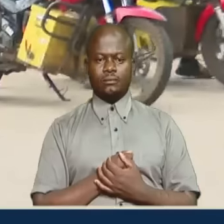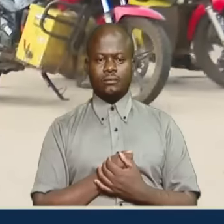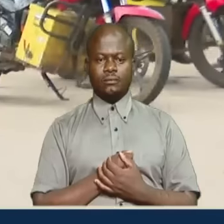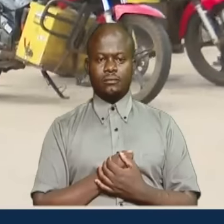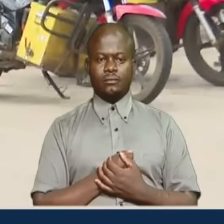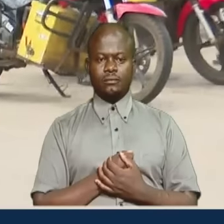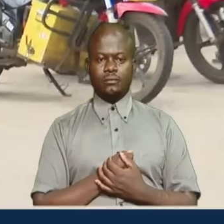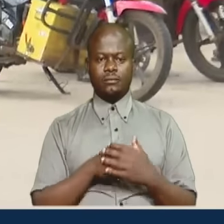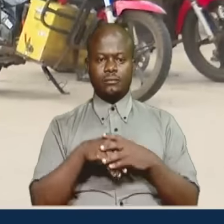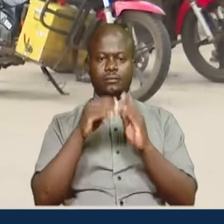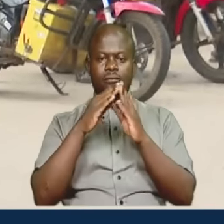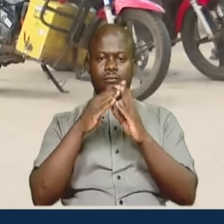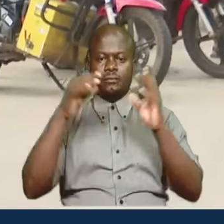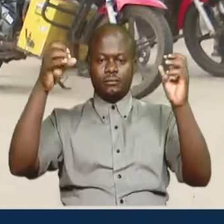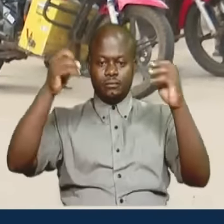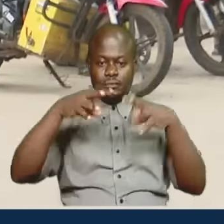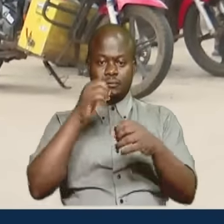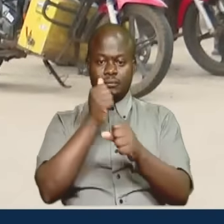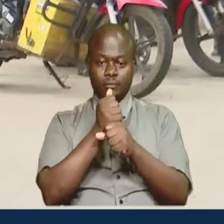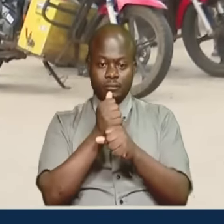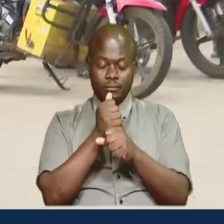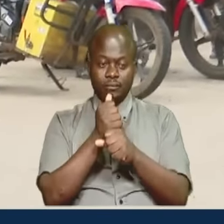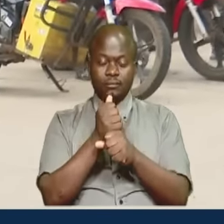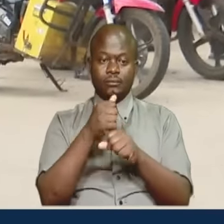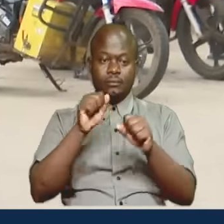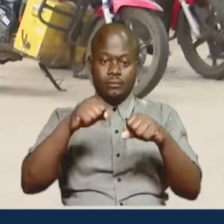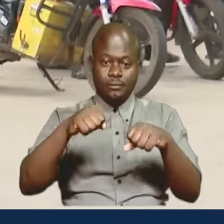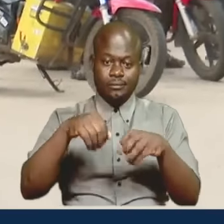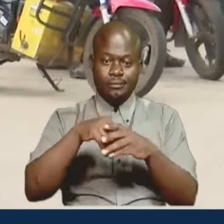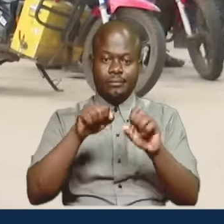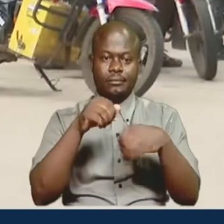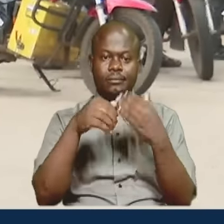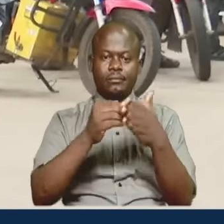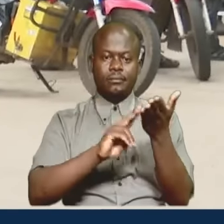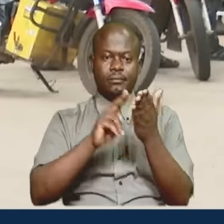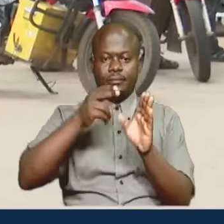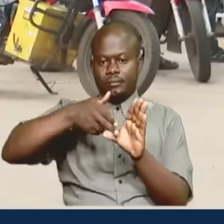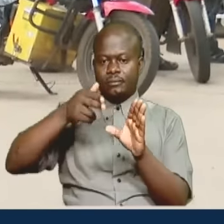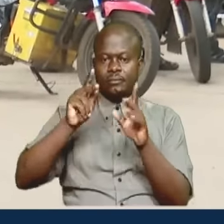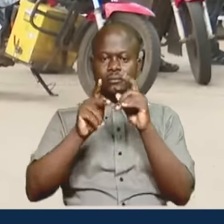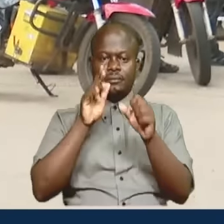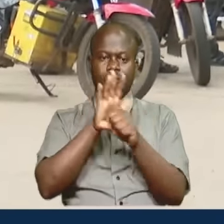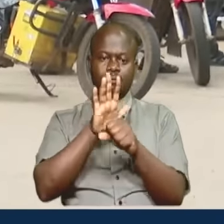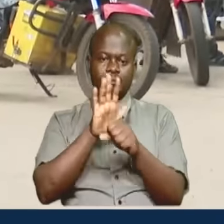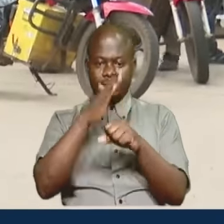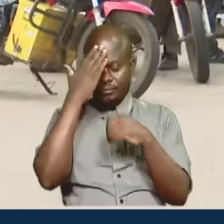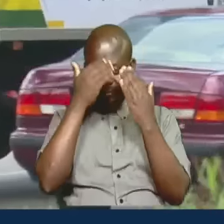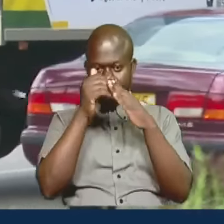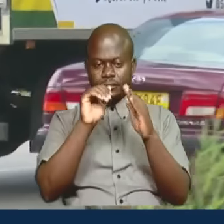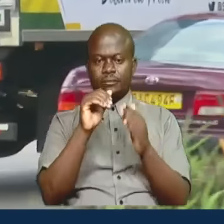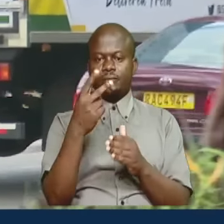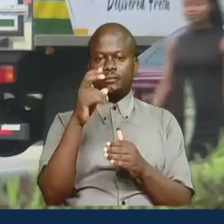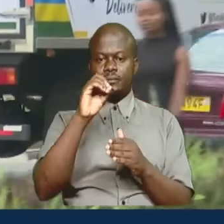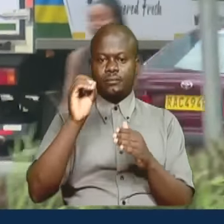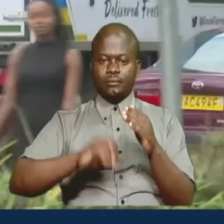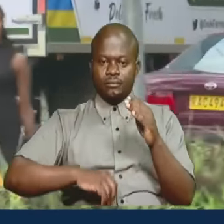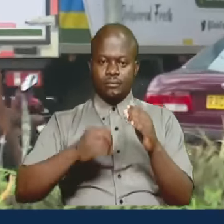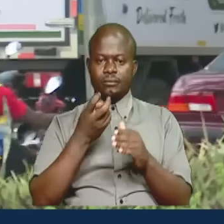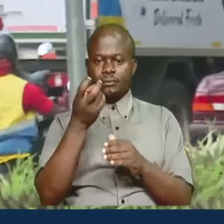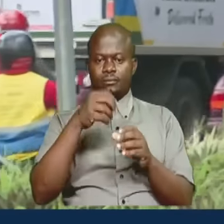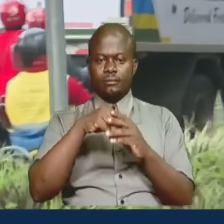Mu mujyi wa Kigali abakora akazi ko gutwara abagenzi kuri moto zikoresha essence ni benshi, kuko 20% by'ingendo muri